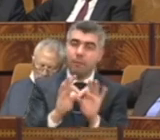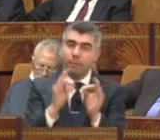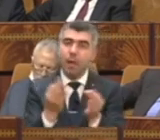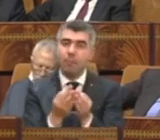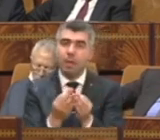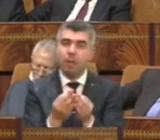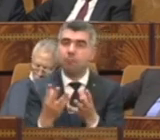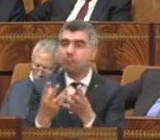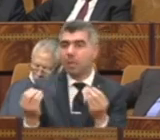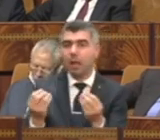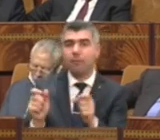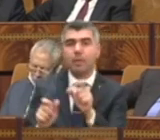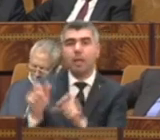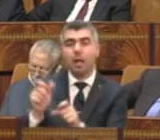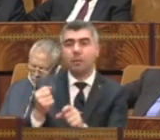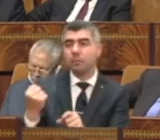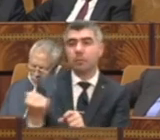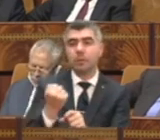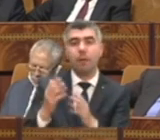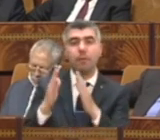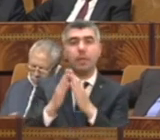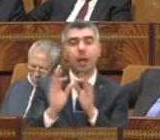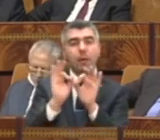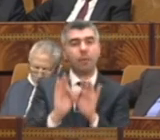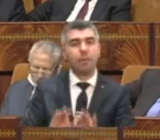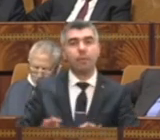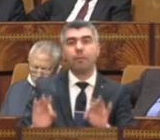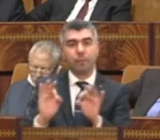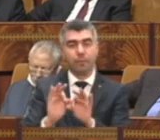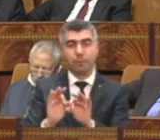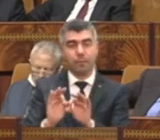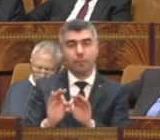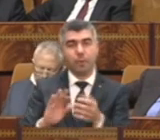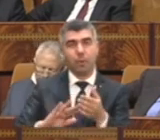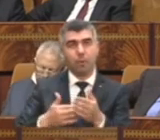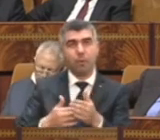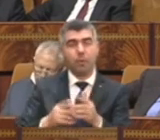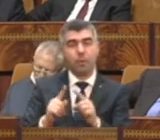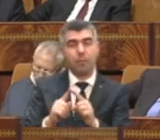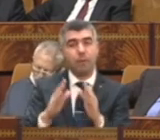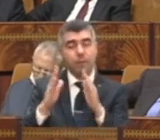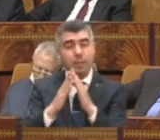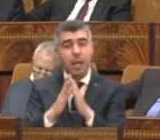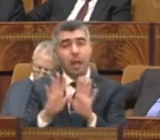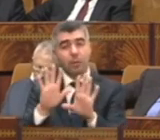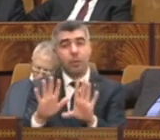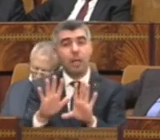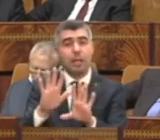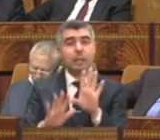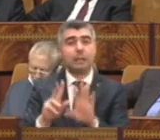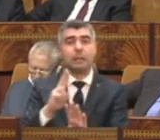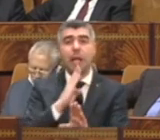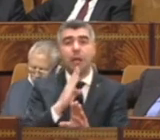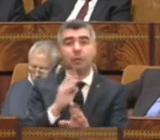الوزيره، الناس اللي مشردين، الناس اللي ساكنين عند العائلات ديالهم، تتلقاي في الدار عشرات الناس 12 الناس تيتناوبوا حتى على